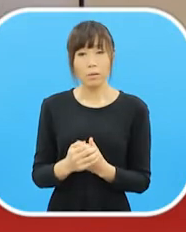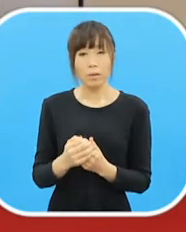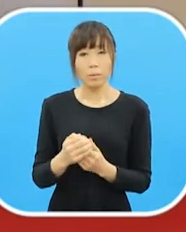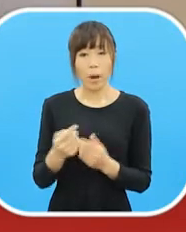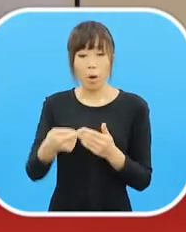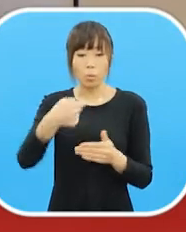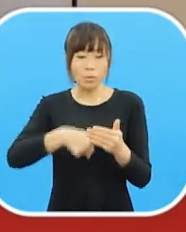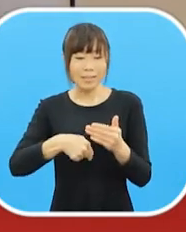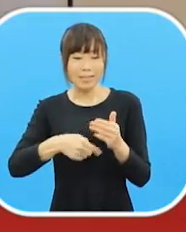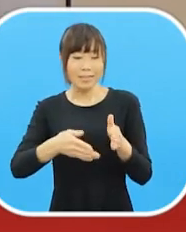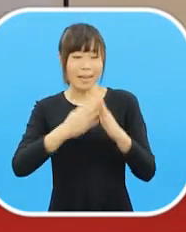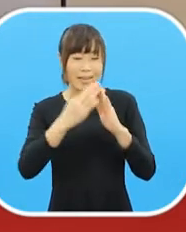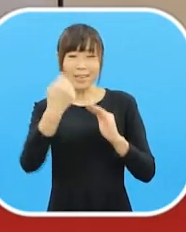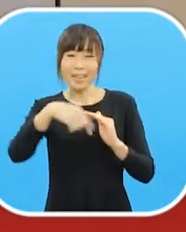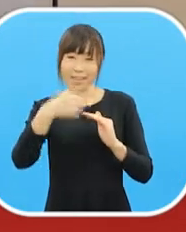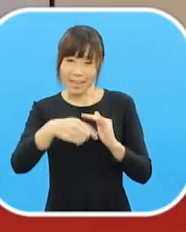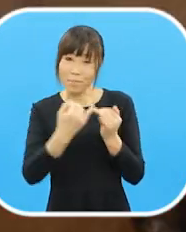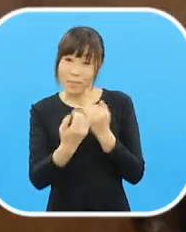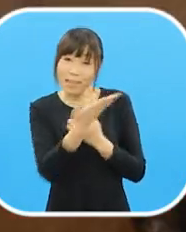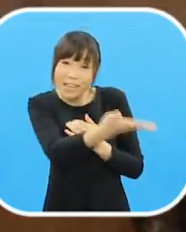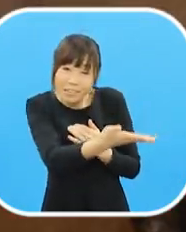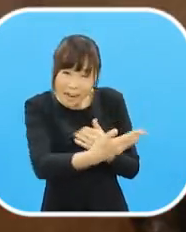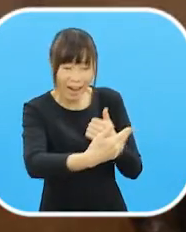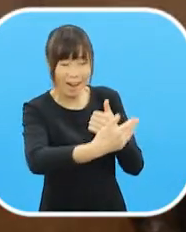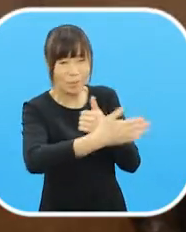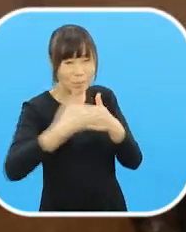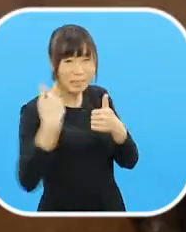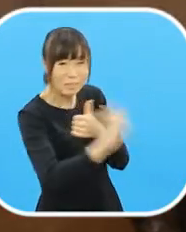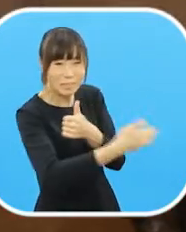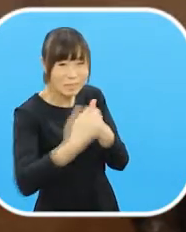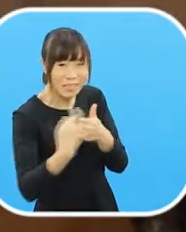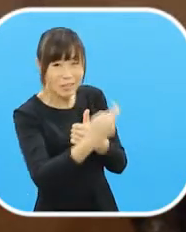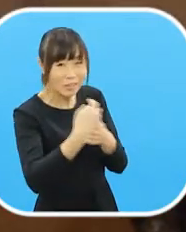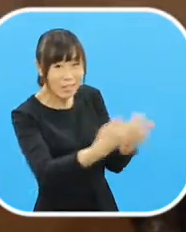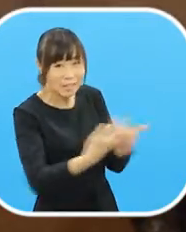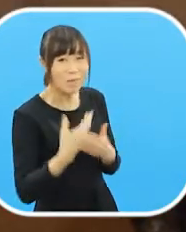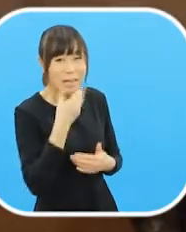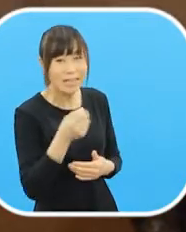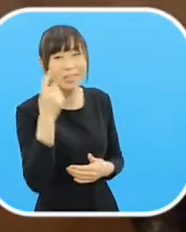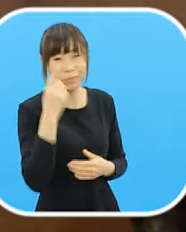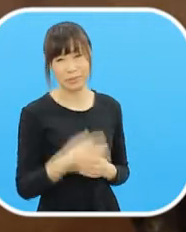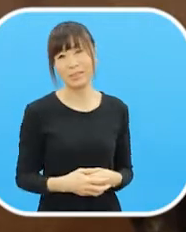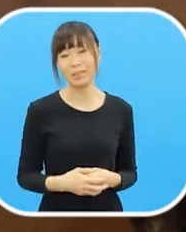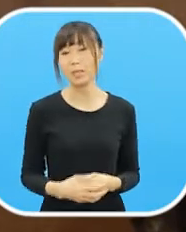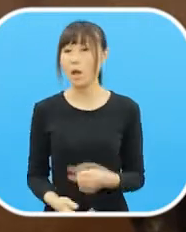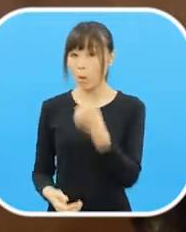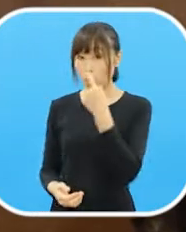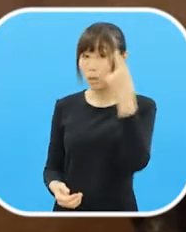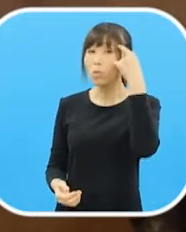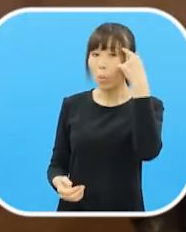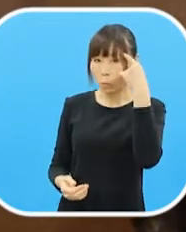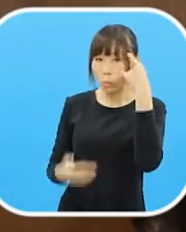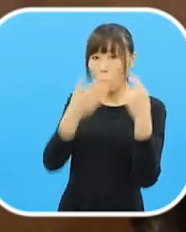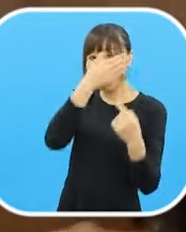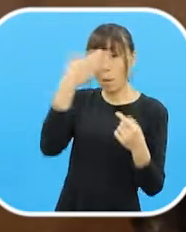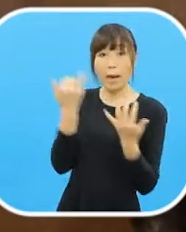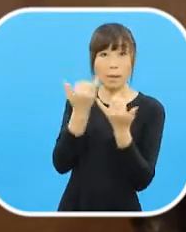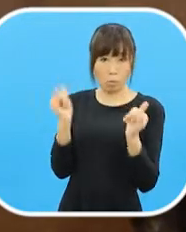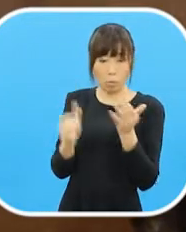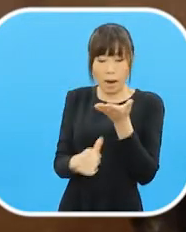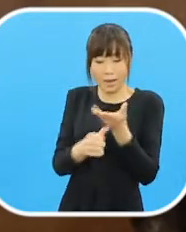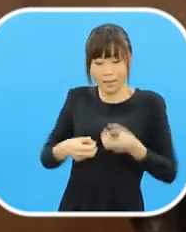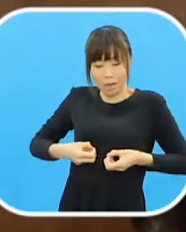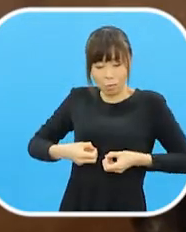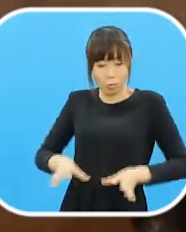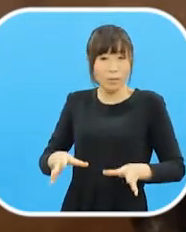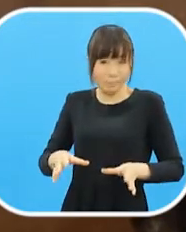内田先生のような方からビチビチビチ、 ね、でも私本当に 若い人でも地方秋田からいろんな地域